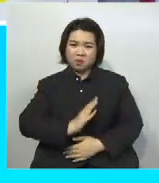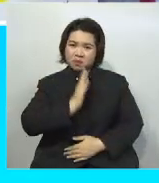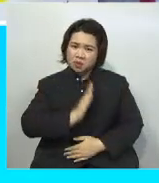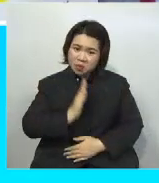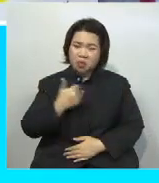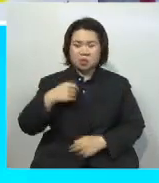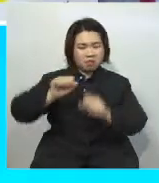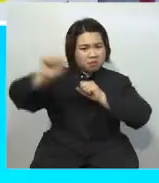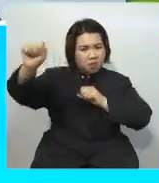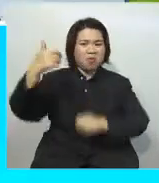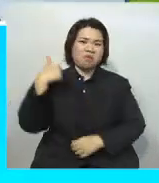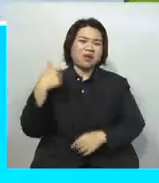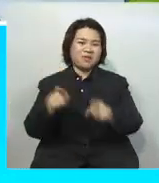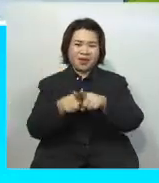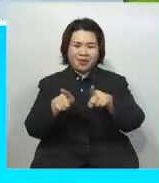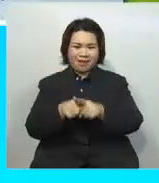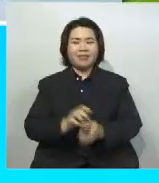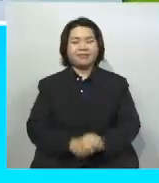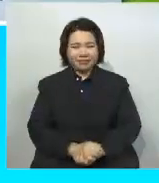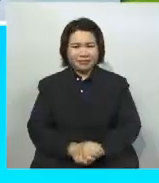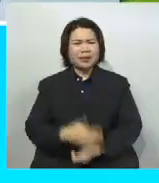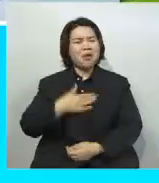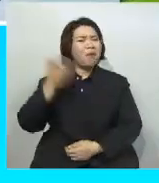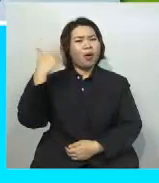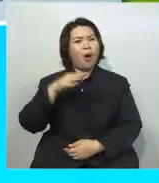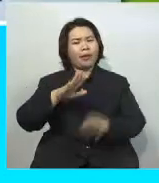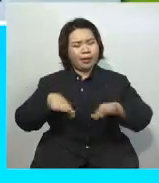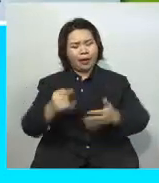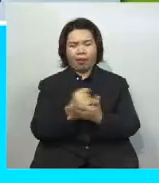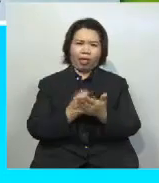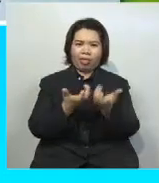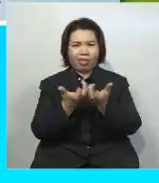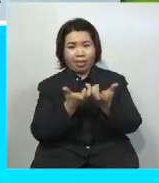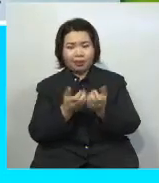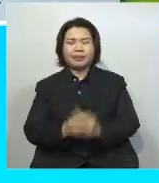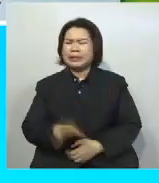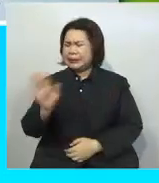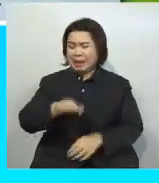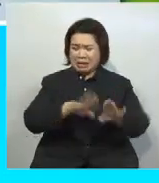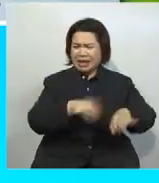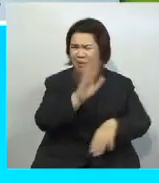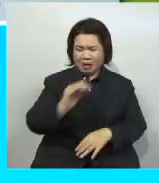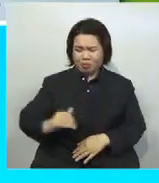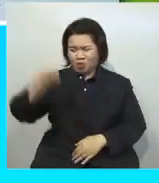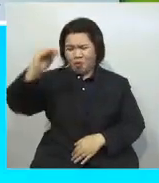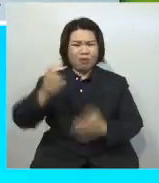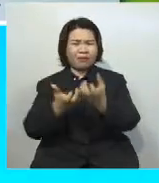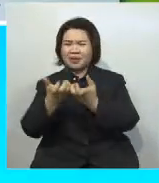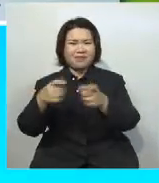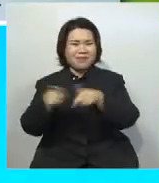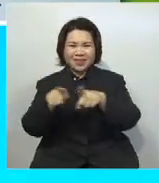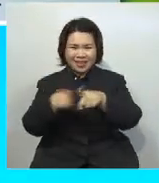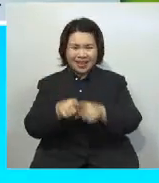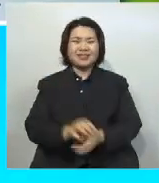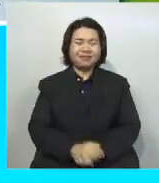ก็มีเป็นซุปเปอร์ฮีโร่ก็มีเหมือนกัน ใช่ตอนเด็กๆดิฉันยังวาดรูปไม่ได้เป็นอย่างนี้เลยนะอ ย่าว่าถึงแต่เด็กๆเลยค่ะจนถึงตอนนี้เราก็ยังวาด